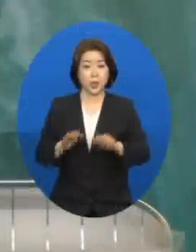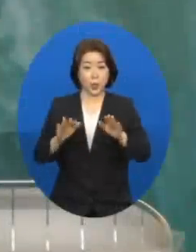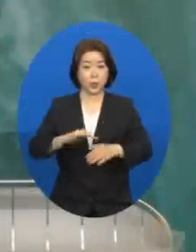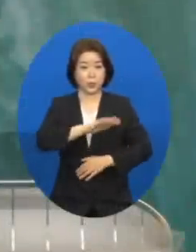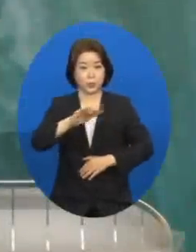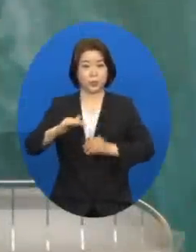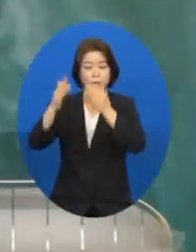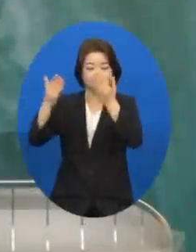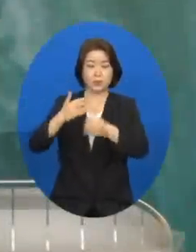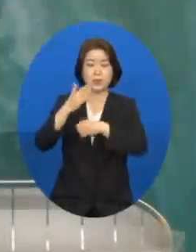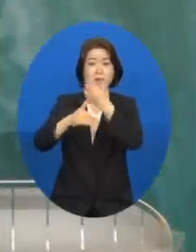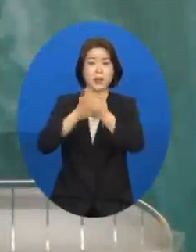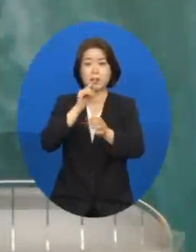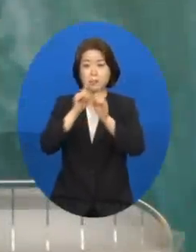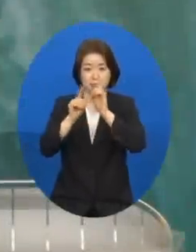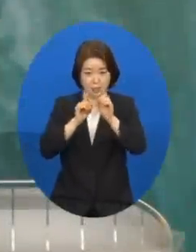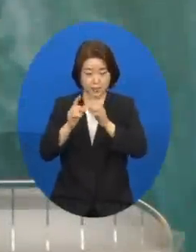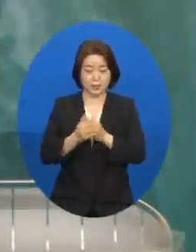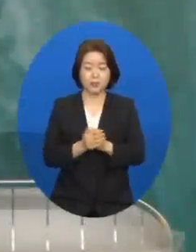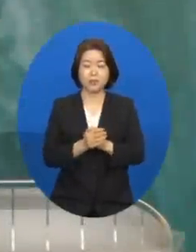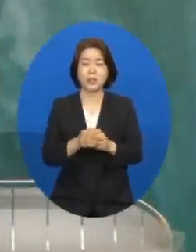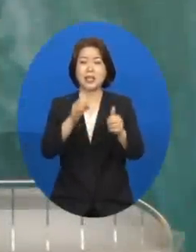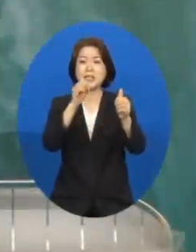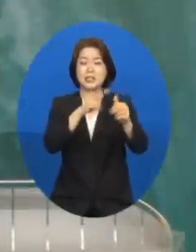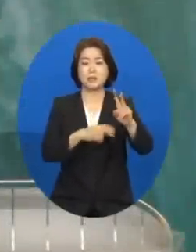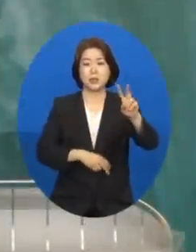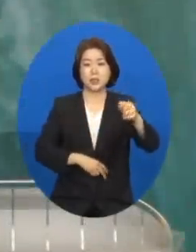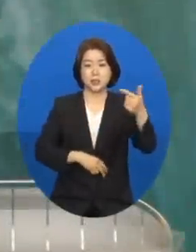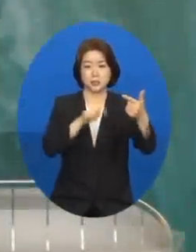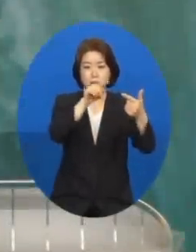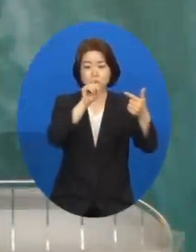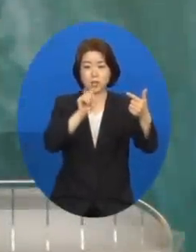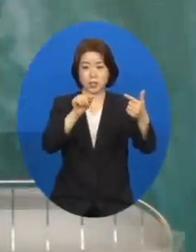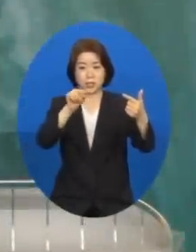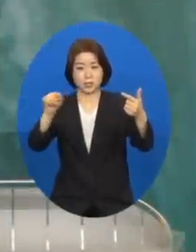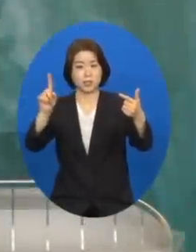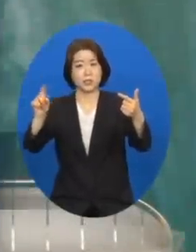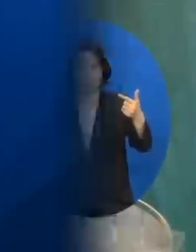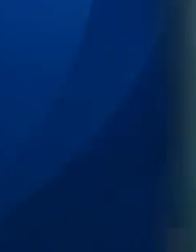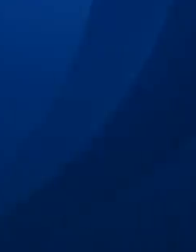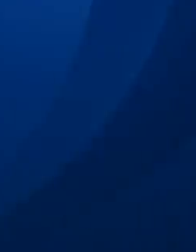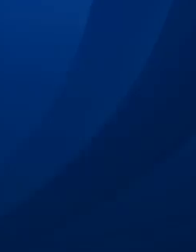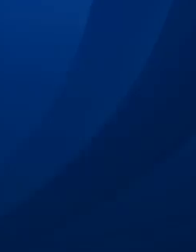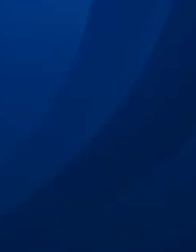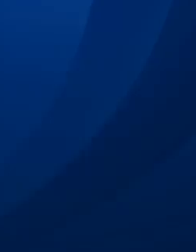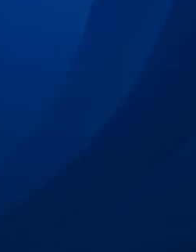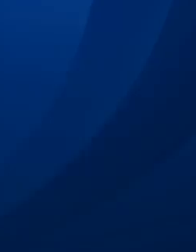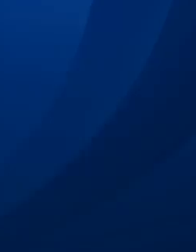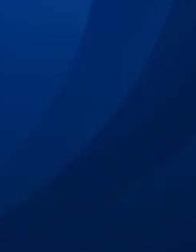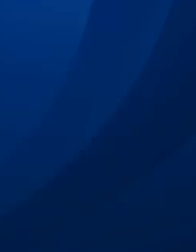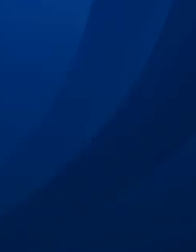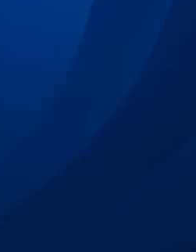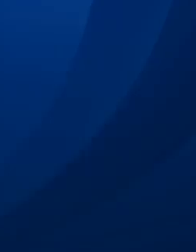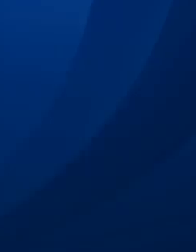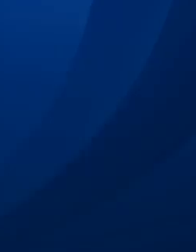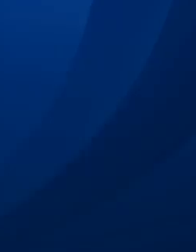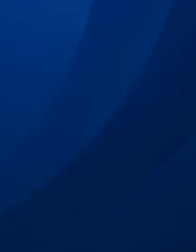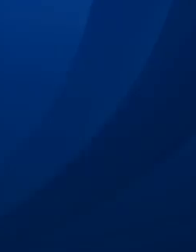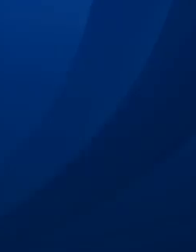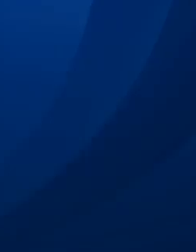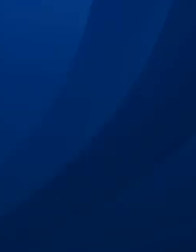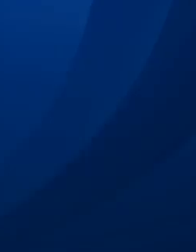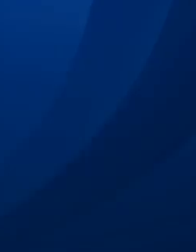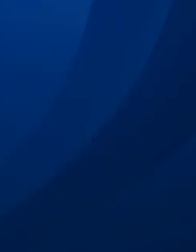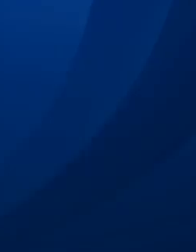오늘 우리에게 주시는 하나님의 말씀은 신명기 26장 1절에서 11절의 말씀입니다. 내 하나님 여호와께서